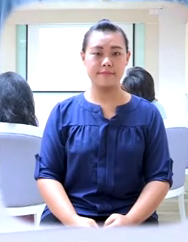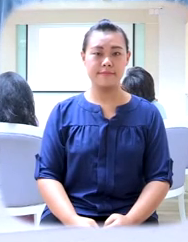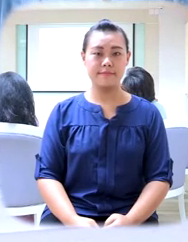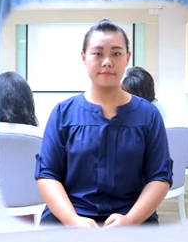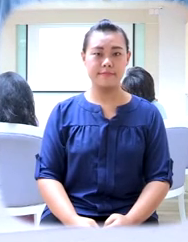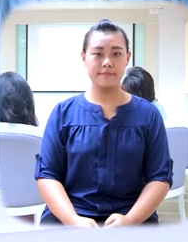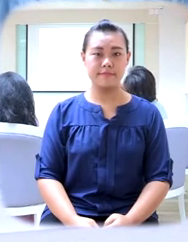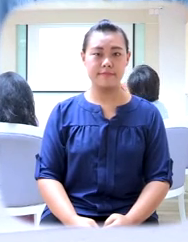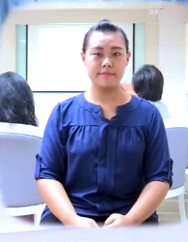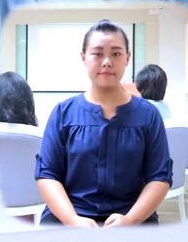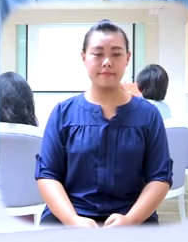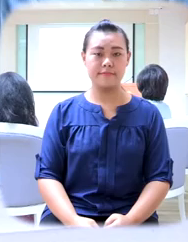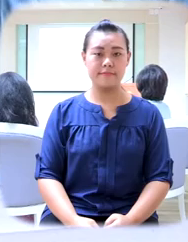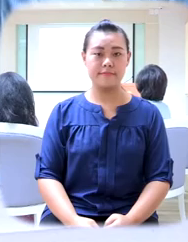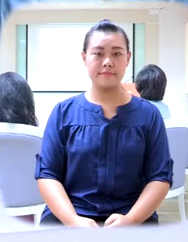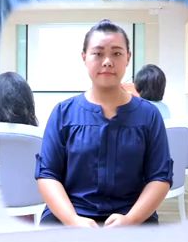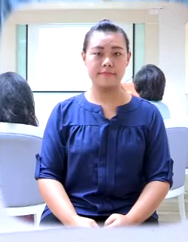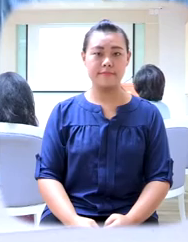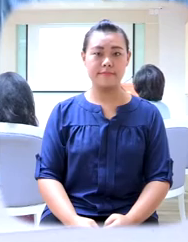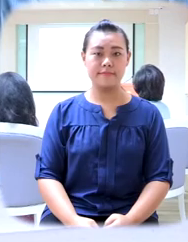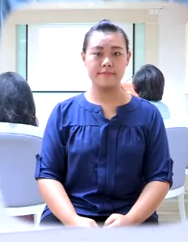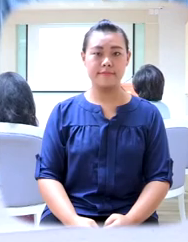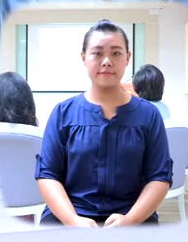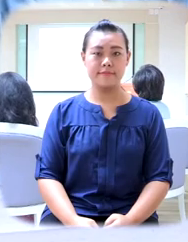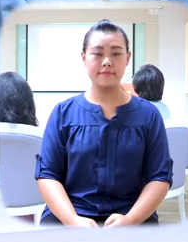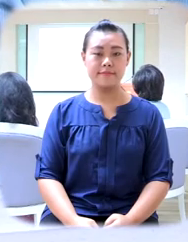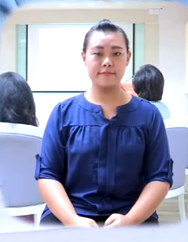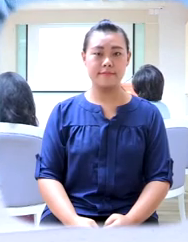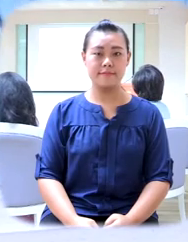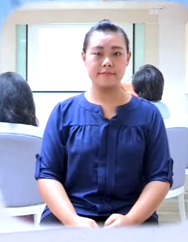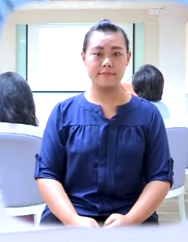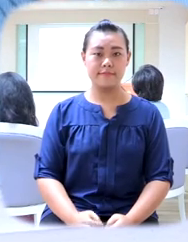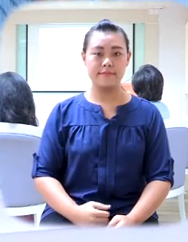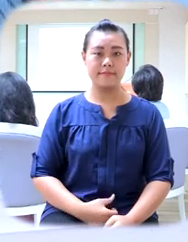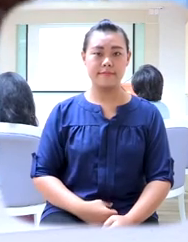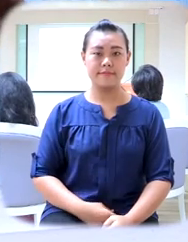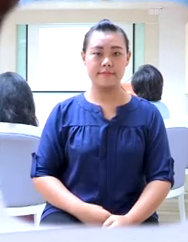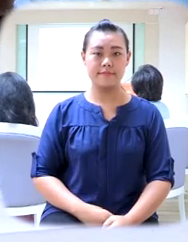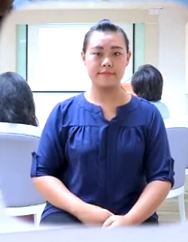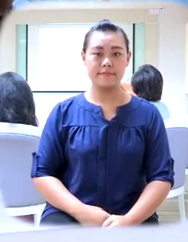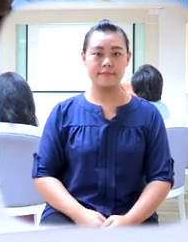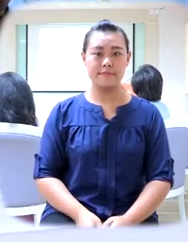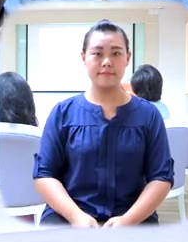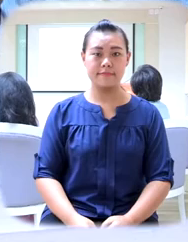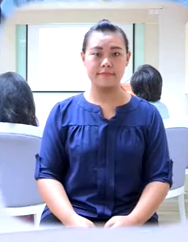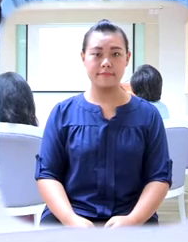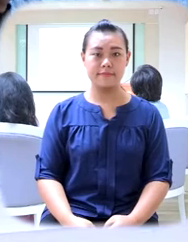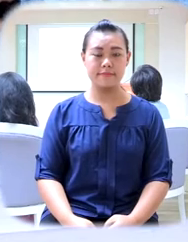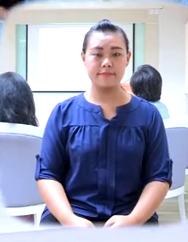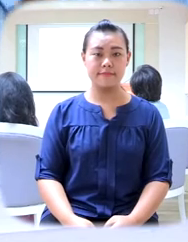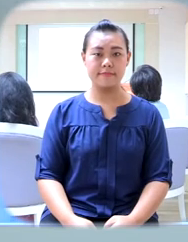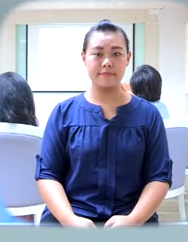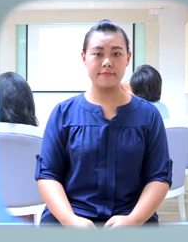its sources in a banpanek, an appendix. In fact, there are two. This is an early